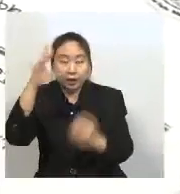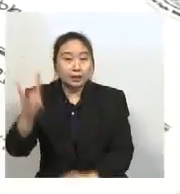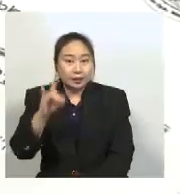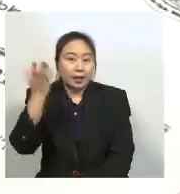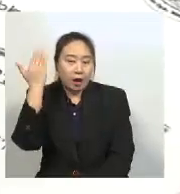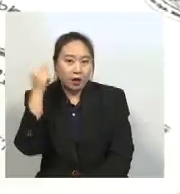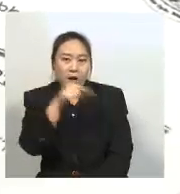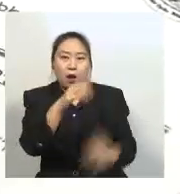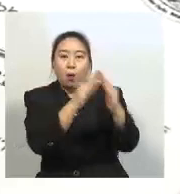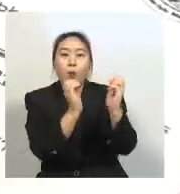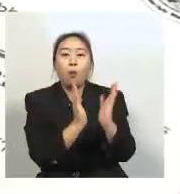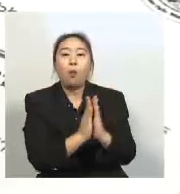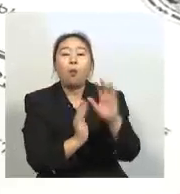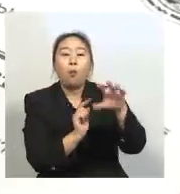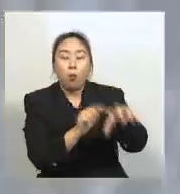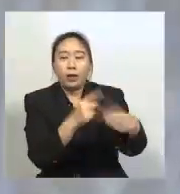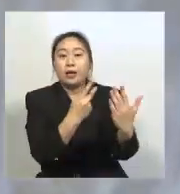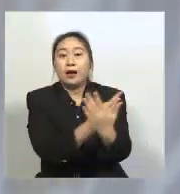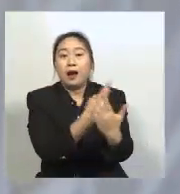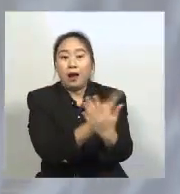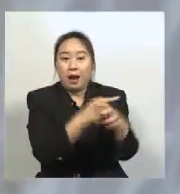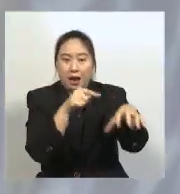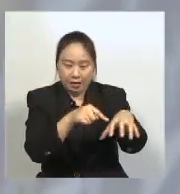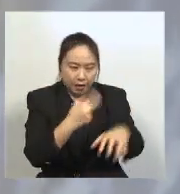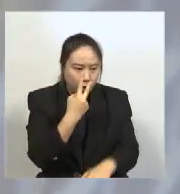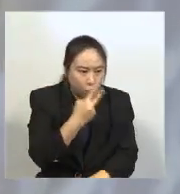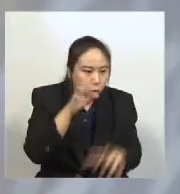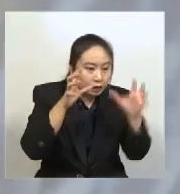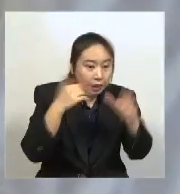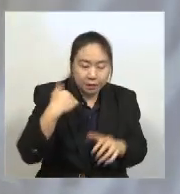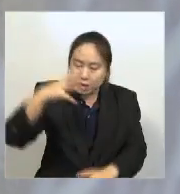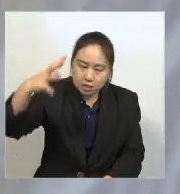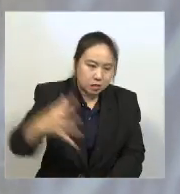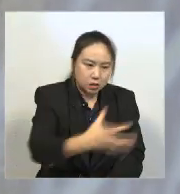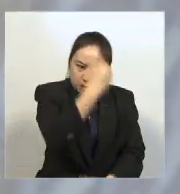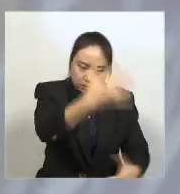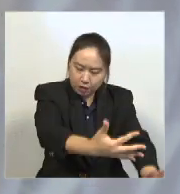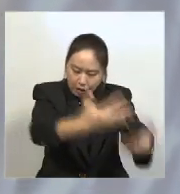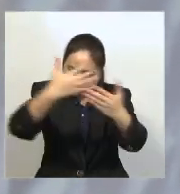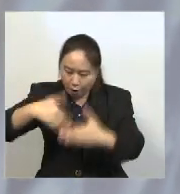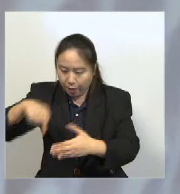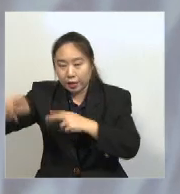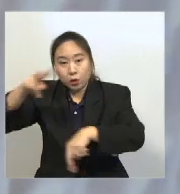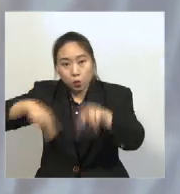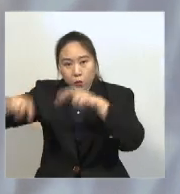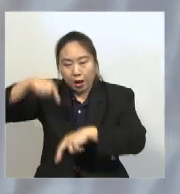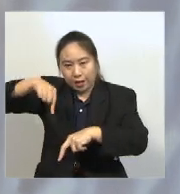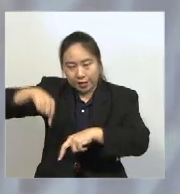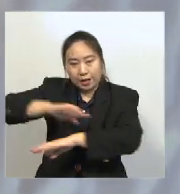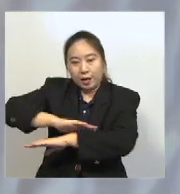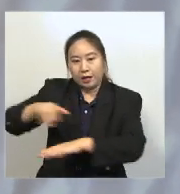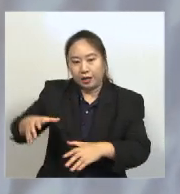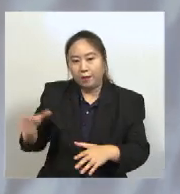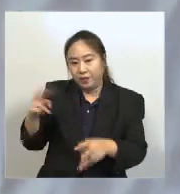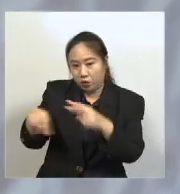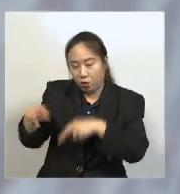ดมาจากวัดป่าหลวงตาบัวยานสัมปันโนจังหวัดกาญจนบุรีแล้วก็นำมาดูแลที่สถานีเพาะเลี้ยงสัตว์ป่าเขาประทับช้